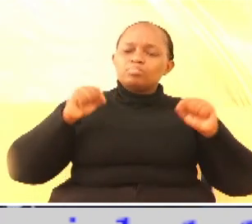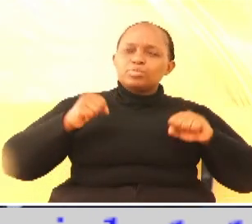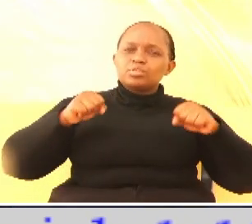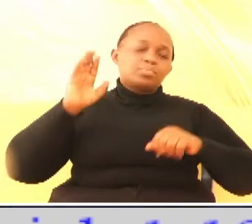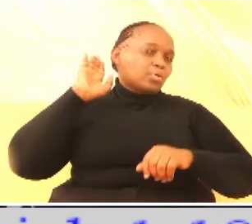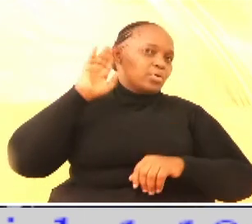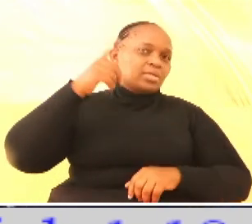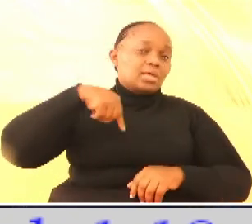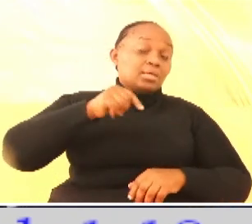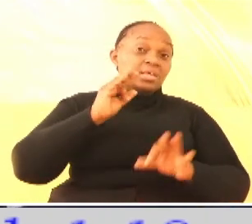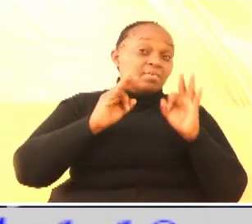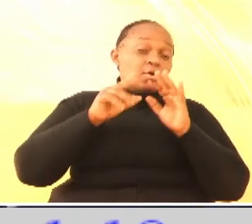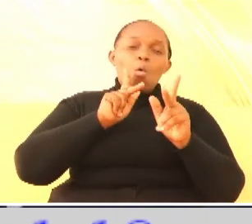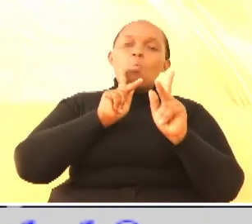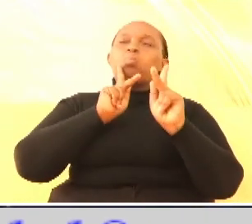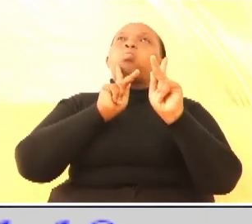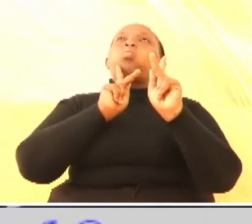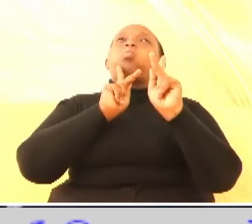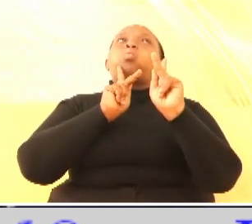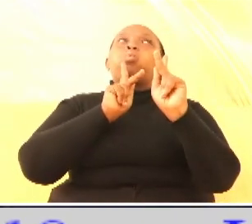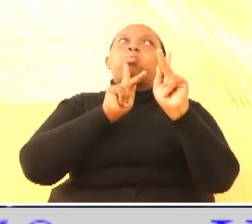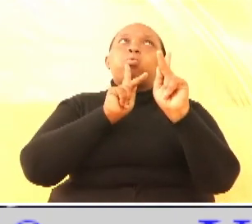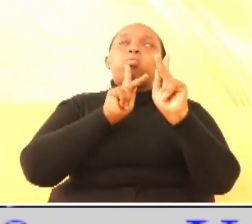Yani mnasema nasema